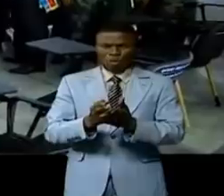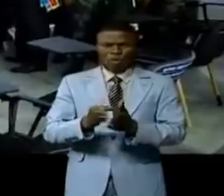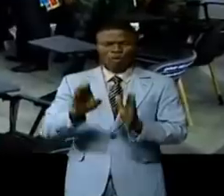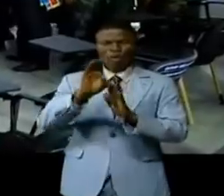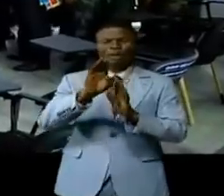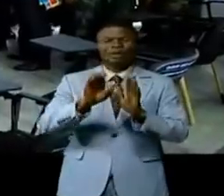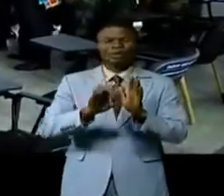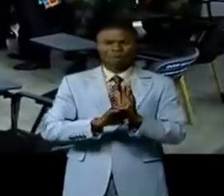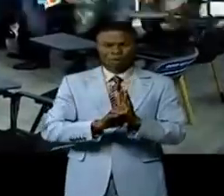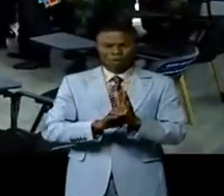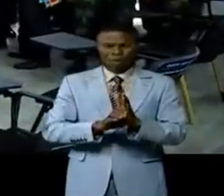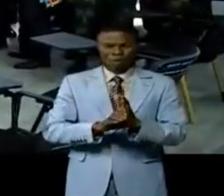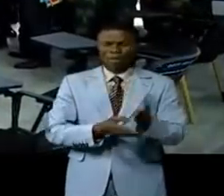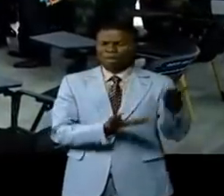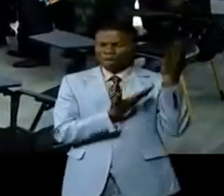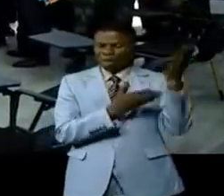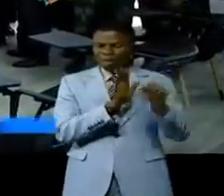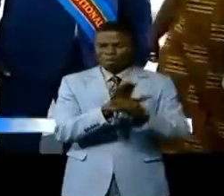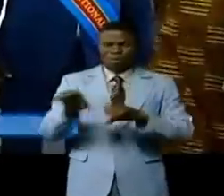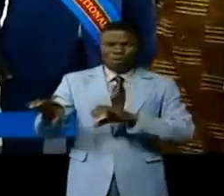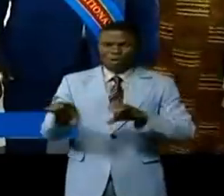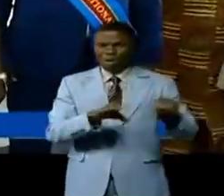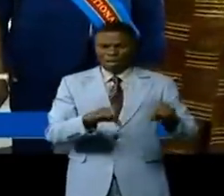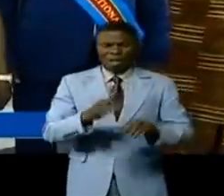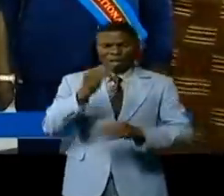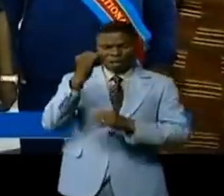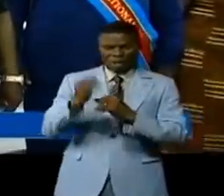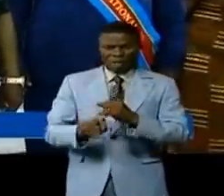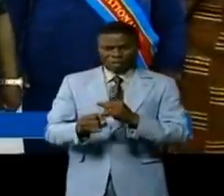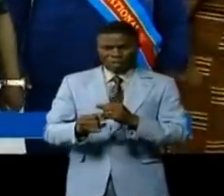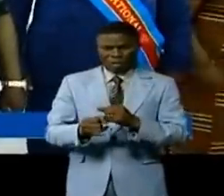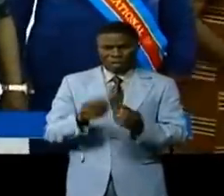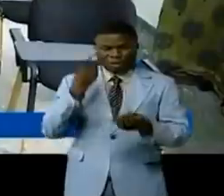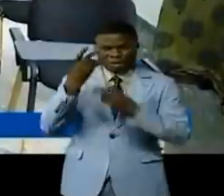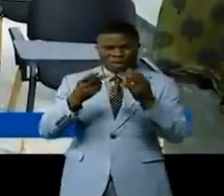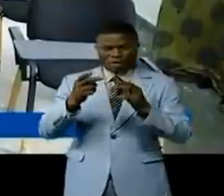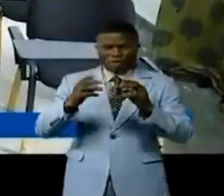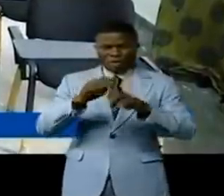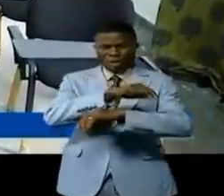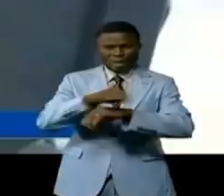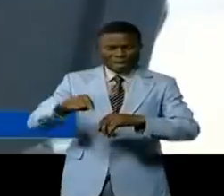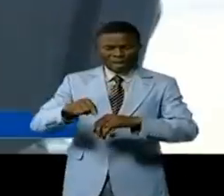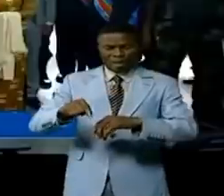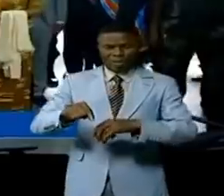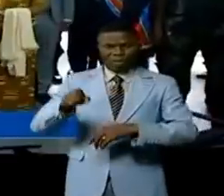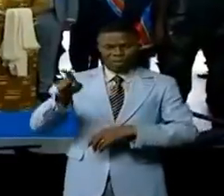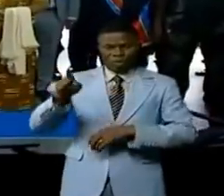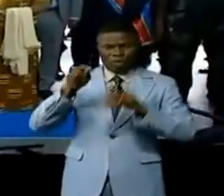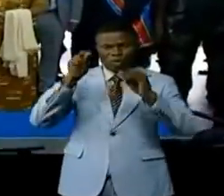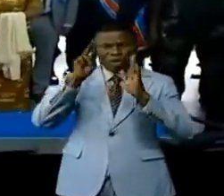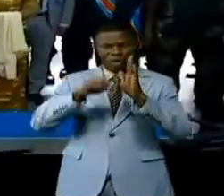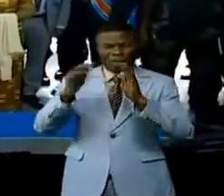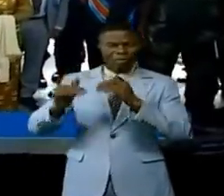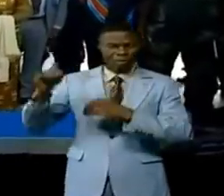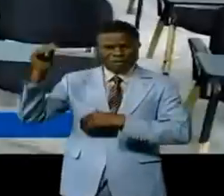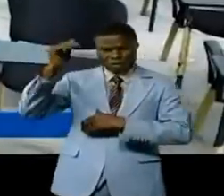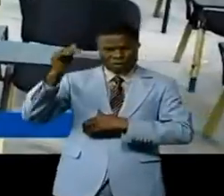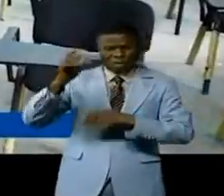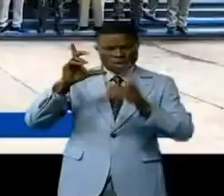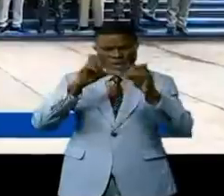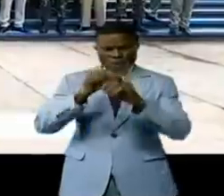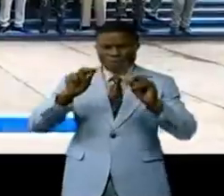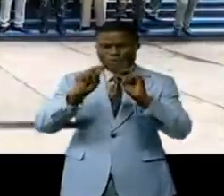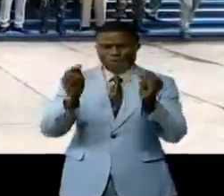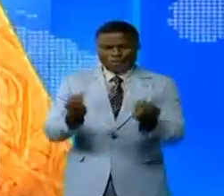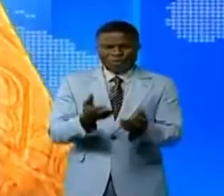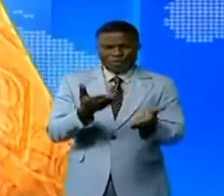conditions. Cette importante cérémonie s'est clôturée par une brève visite de locaux de cet établissement d'enseignement militaire et par une photo de